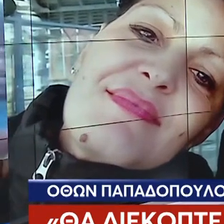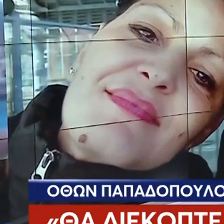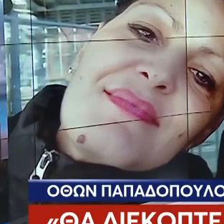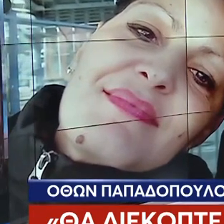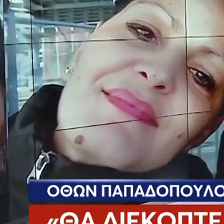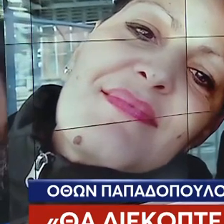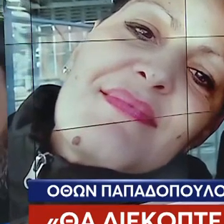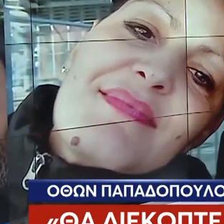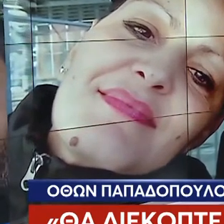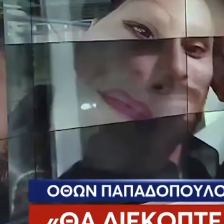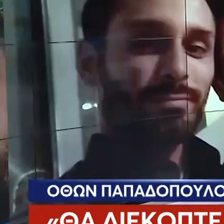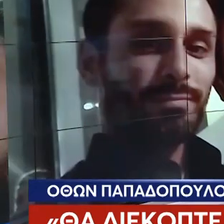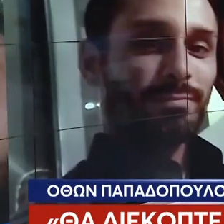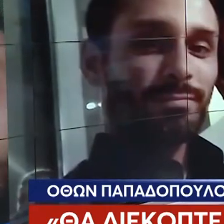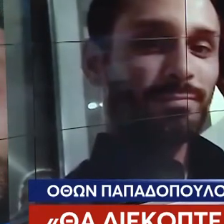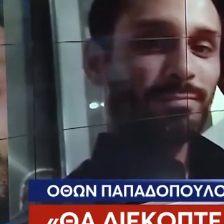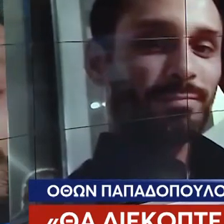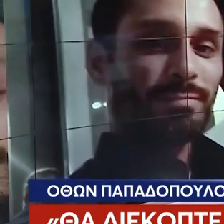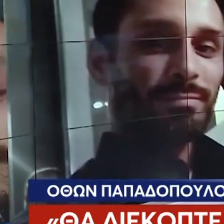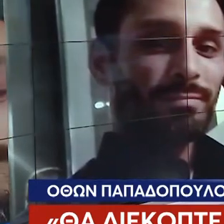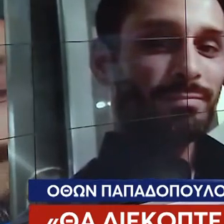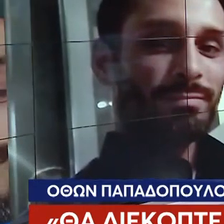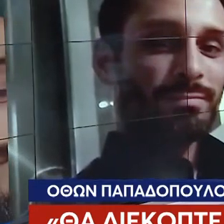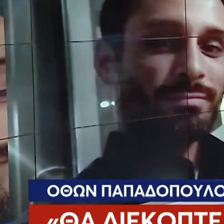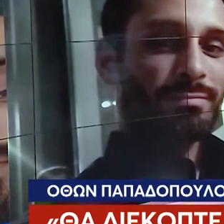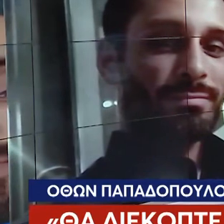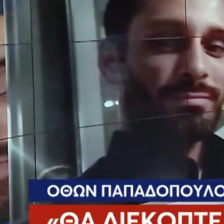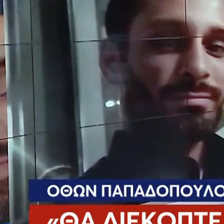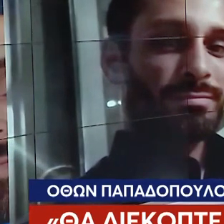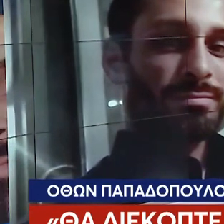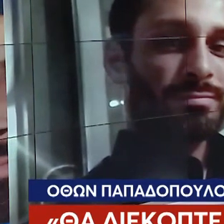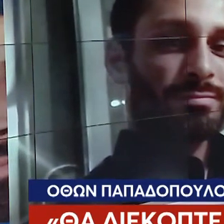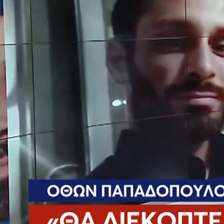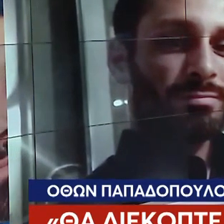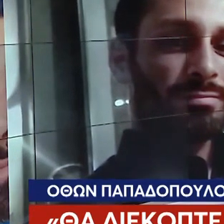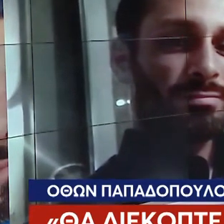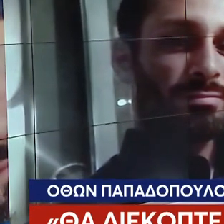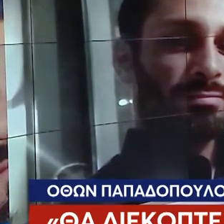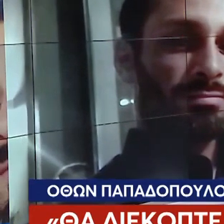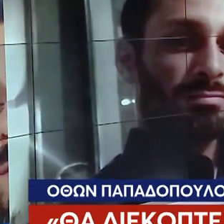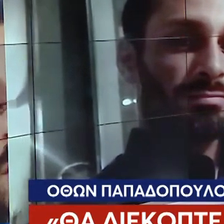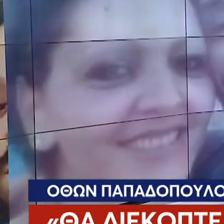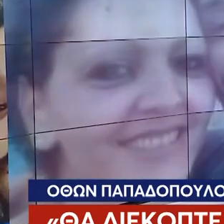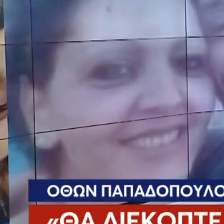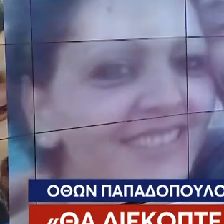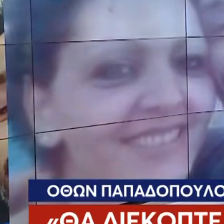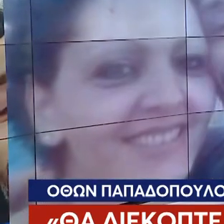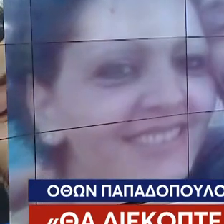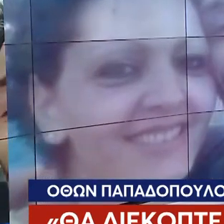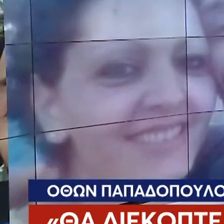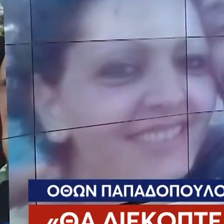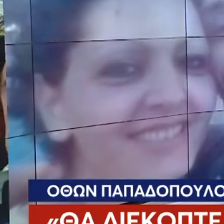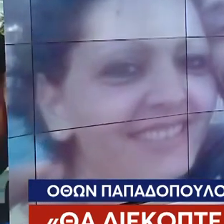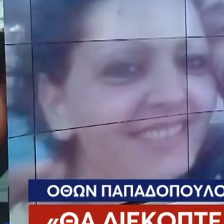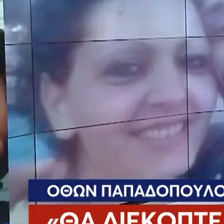σας. Αλλά μιλάμε για έναν άνθρωπο ο οποίος έλεγε θέλω να φέρω στον κόσμο ένα παιδί και σκότωσε και τη γυναίκα που το κυοφορούσε, που έκοβε